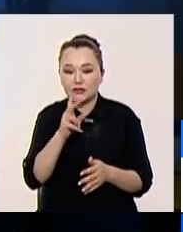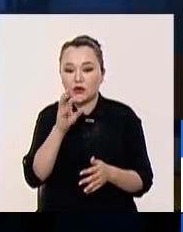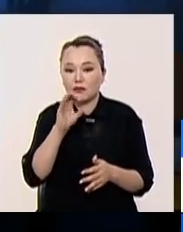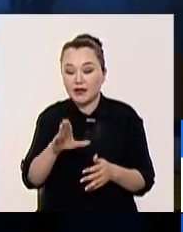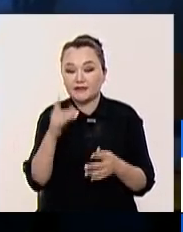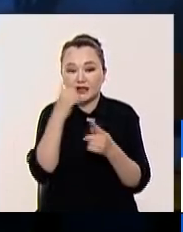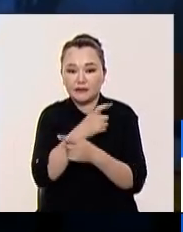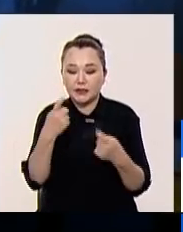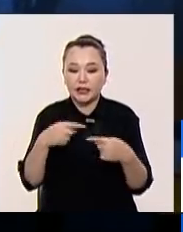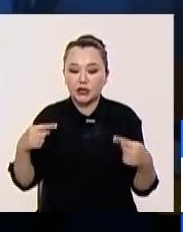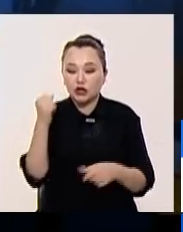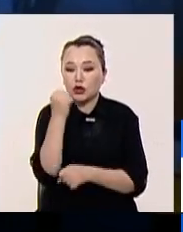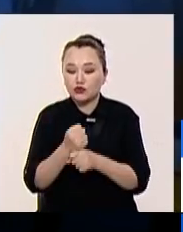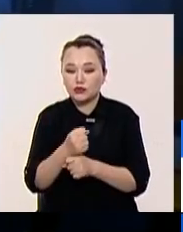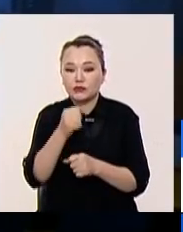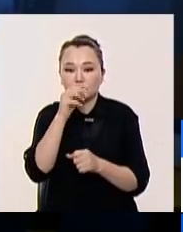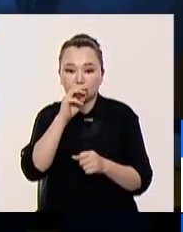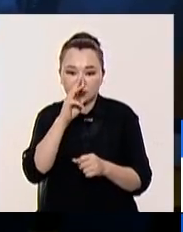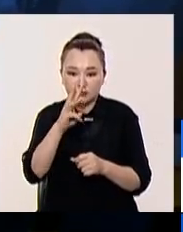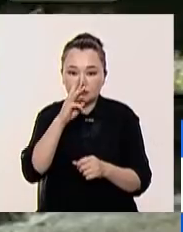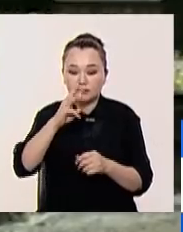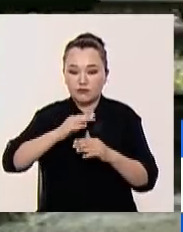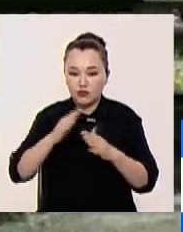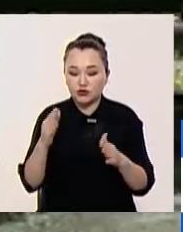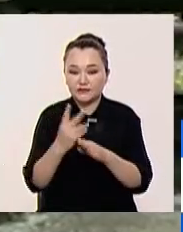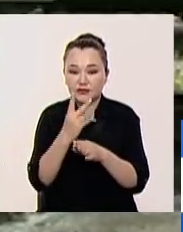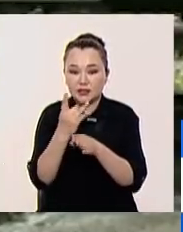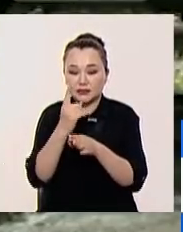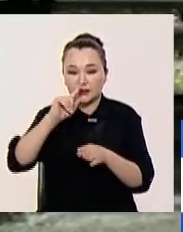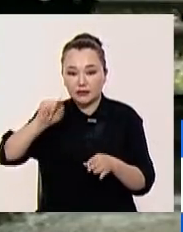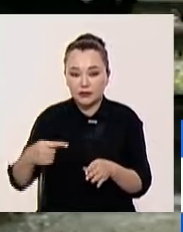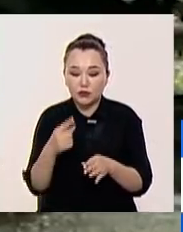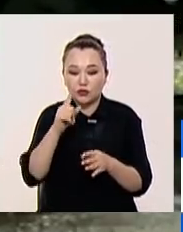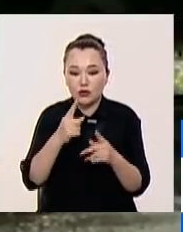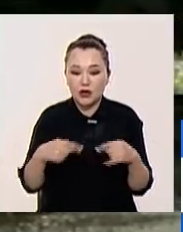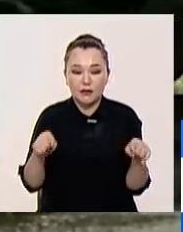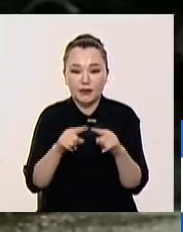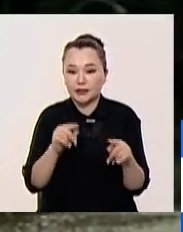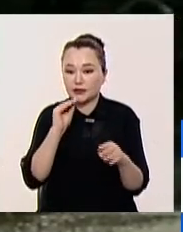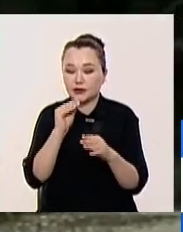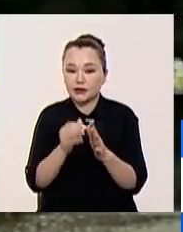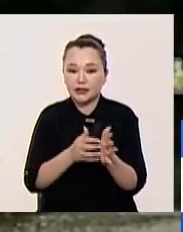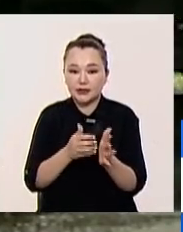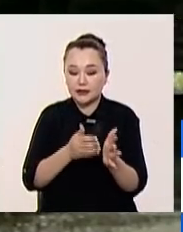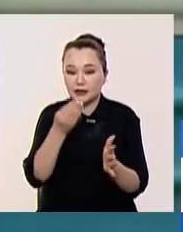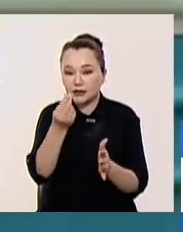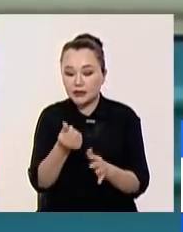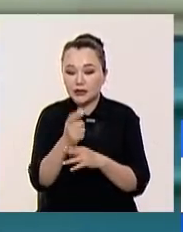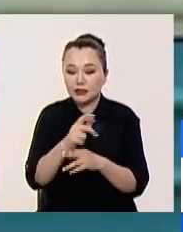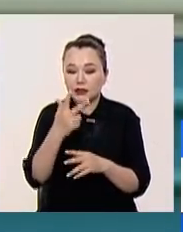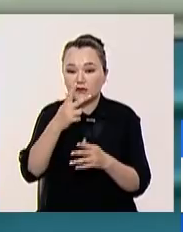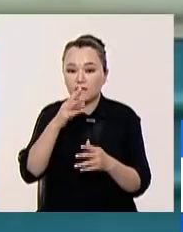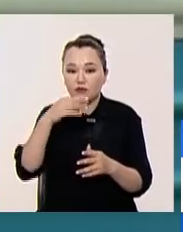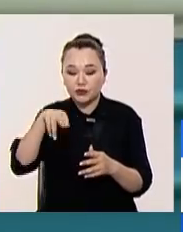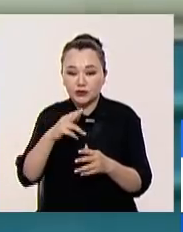что некоторые сотрудники требуют повысить заработную плату в 2 раза. Но у компании нет достаточного ресурса, так как 2/3 фонда